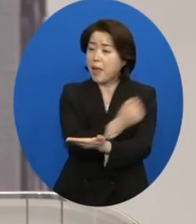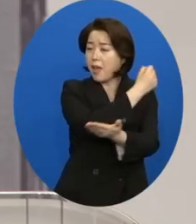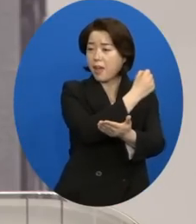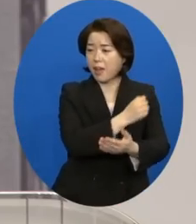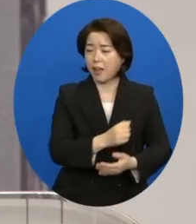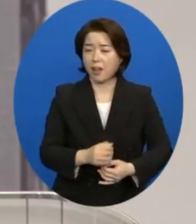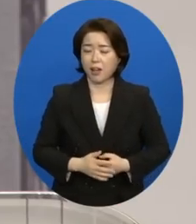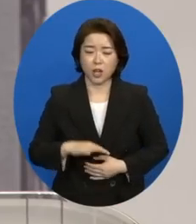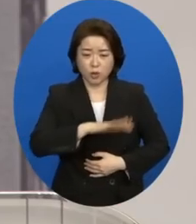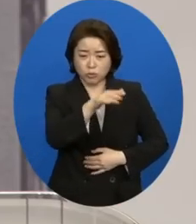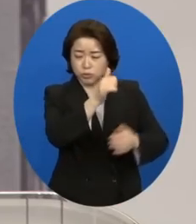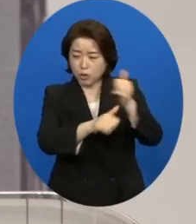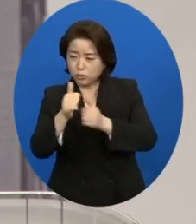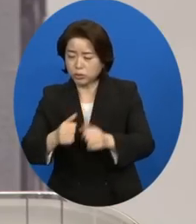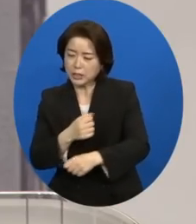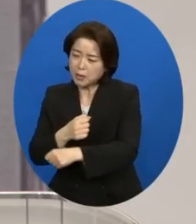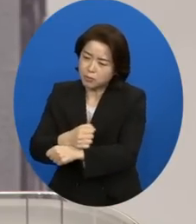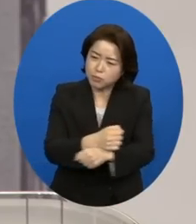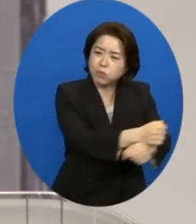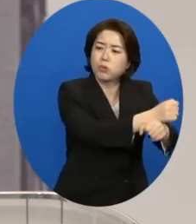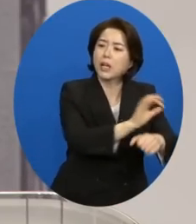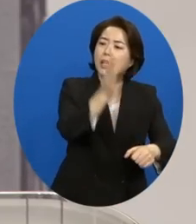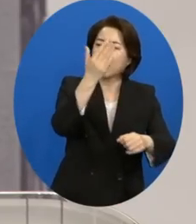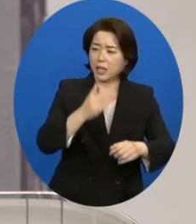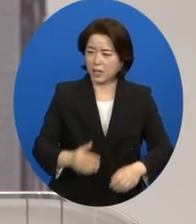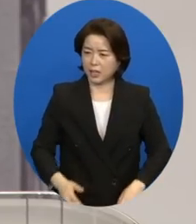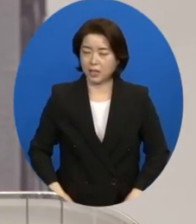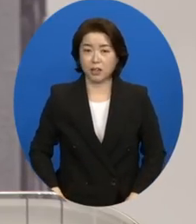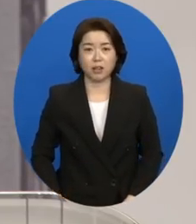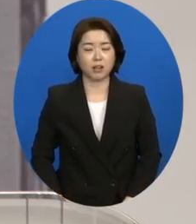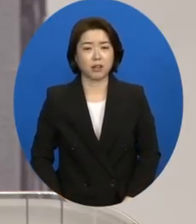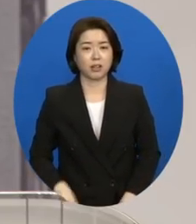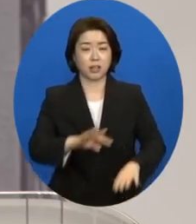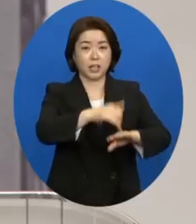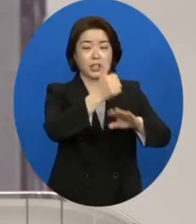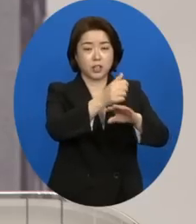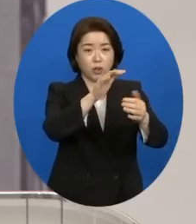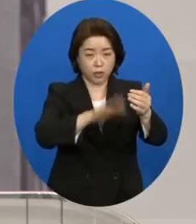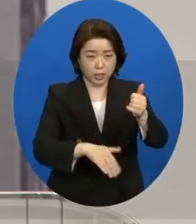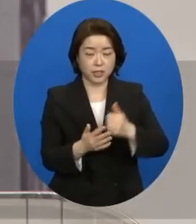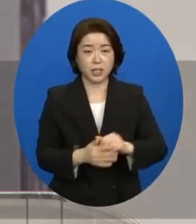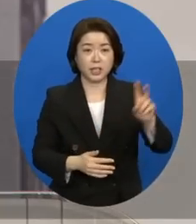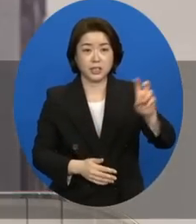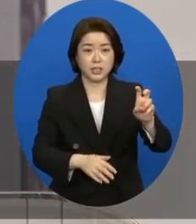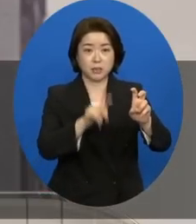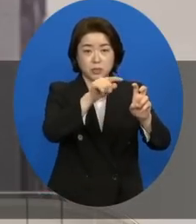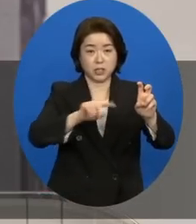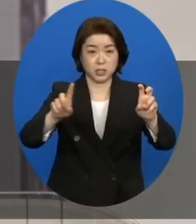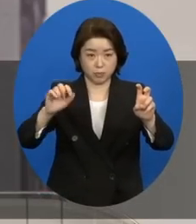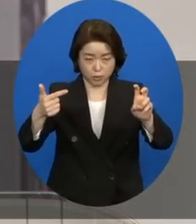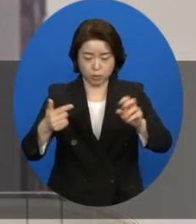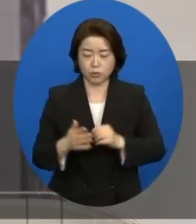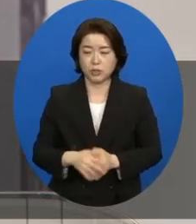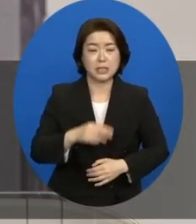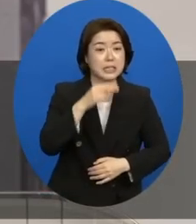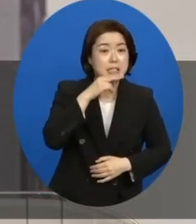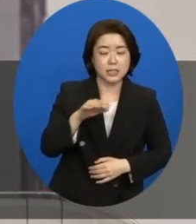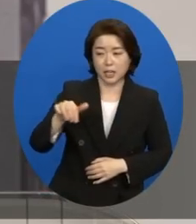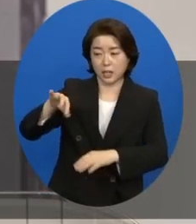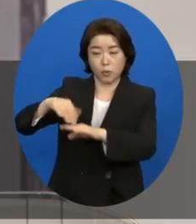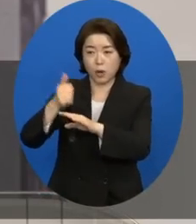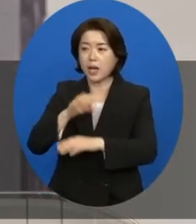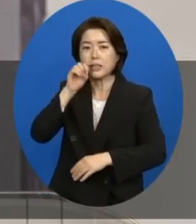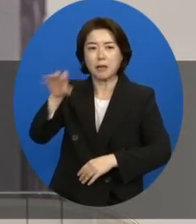우리 후손들도 다 풀러 갈 것입니다 열 20장 16절에 이사야가에게 말하였다 그날이